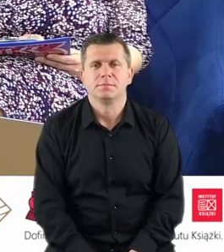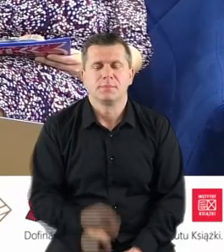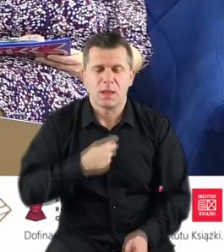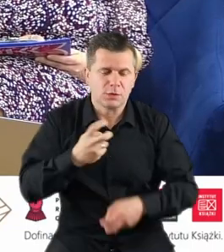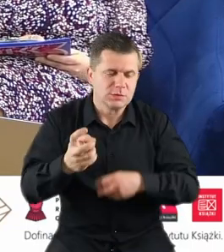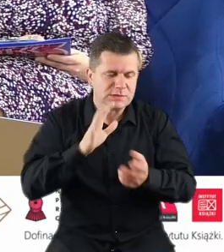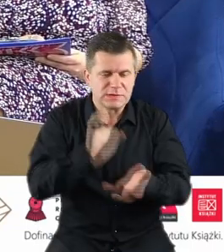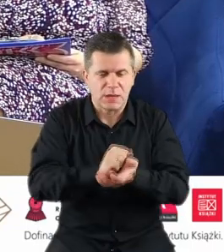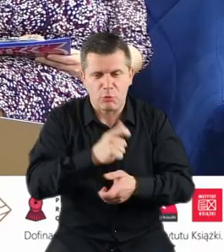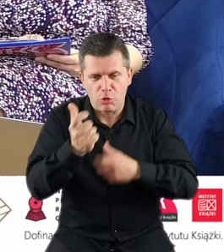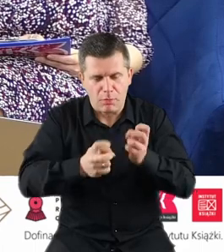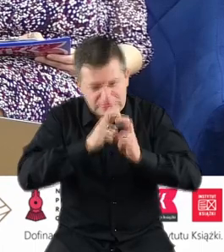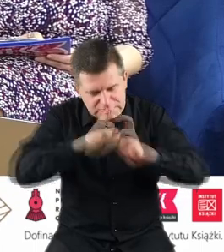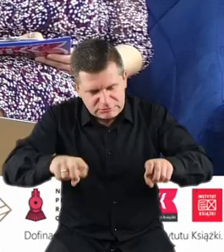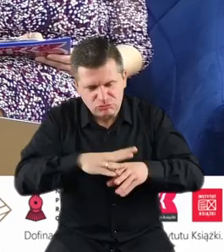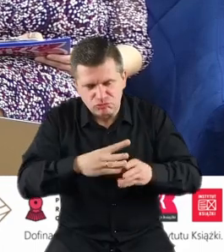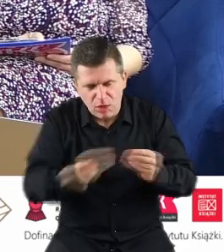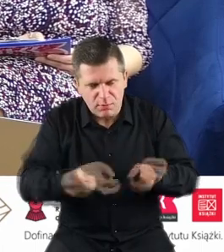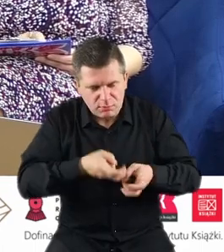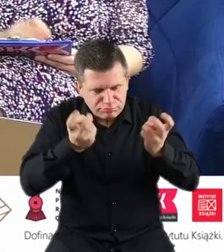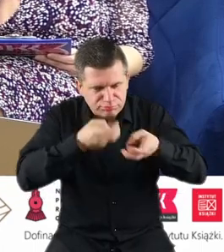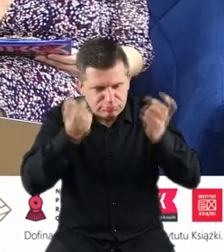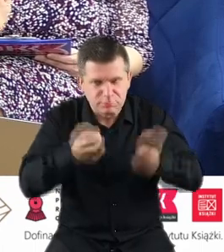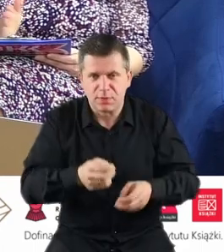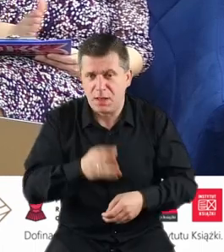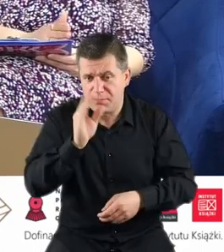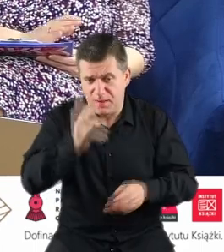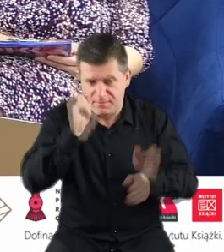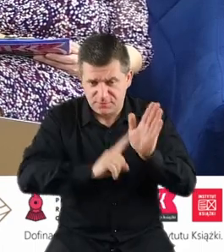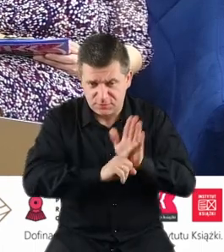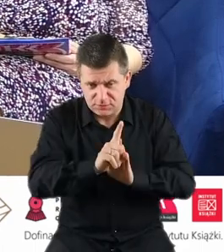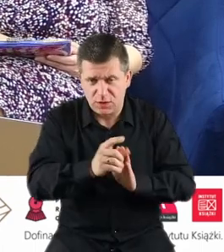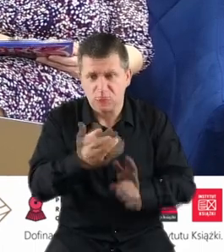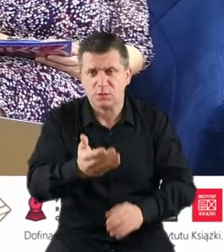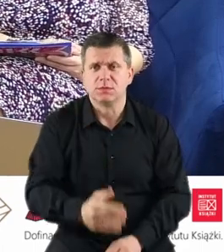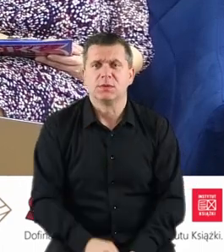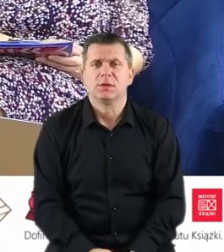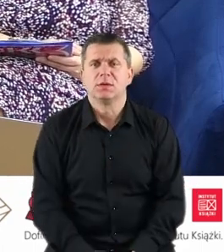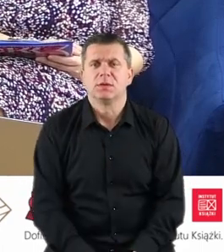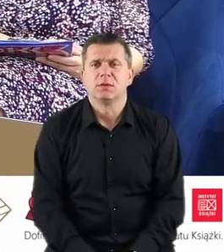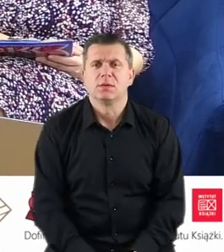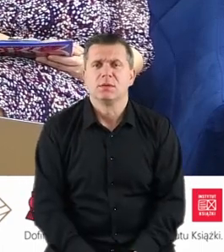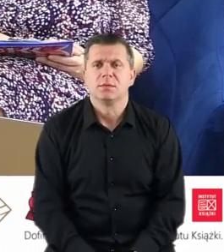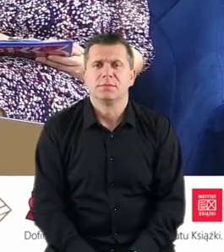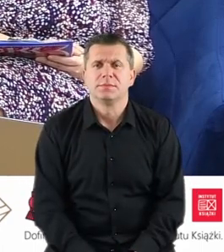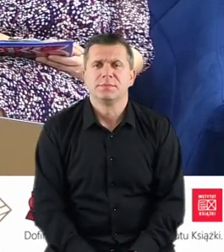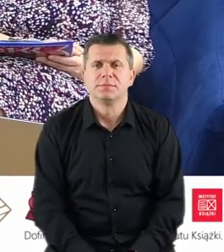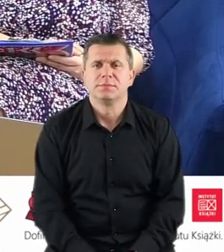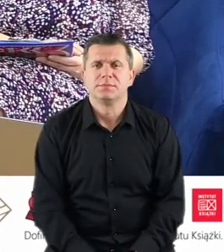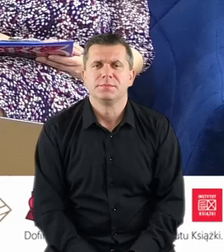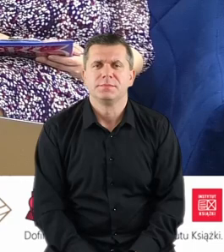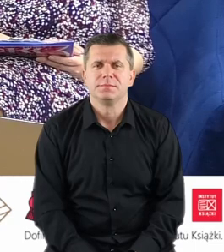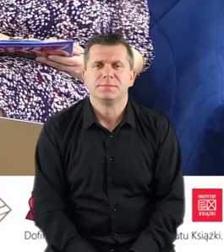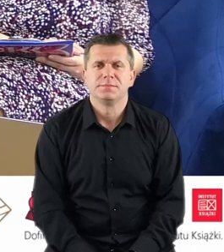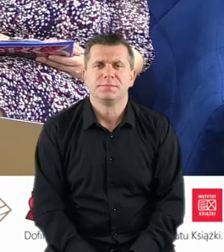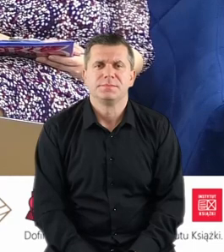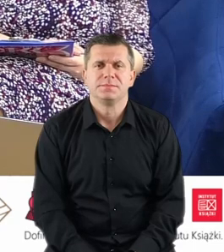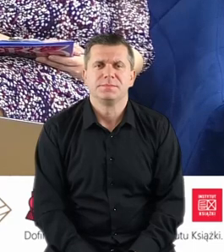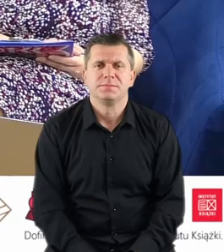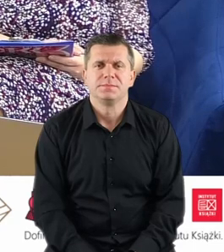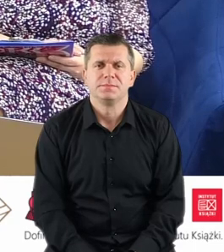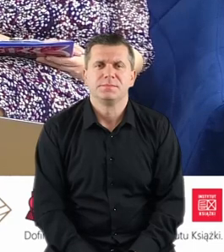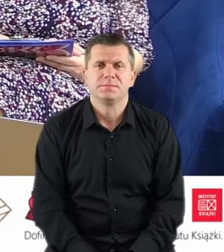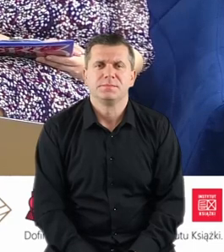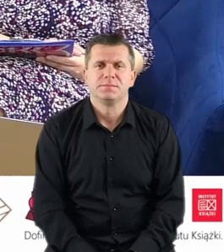skorup już. Czyli zdobyte wykształcenie zamykamy, tak? I trzeba się ciągle kształcić i na